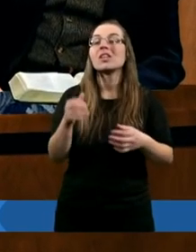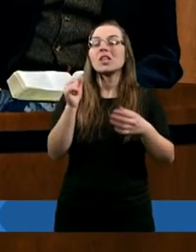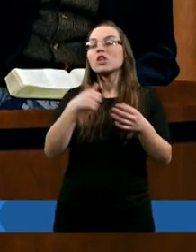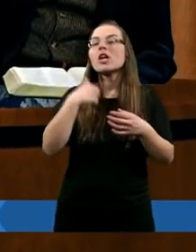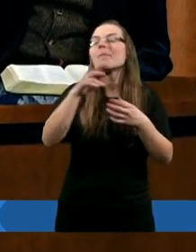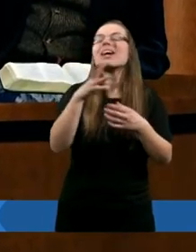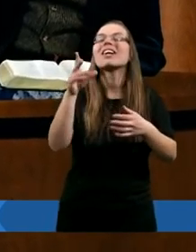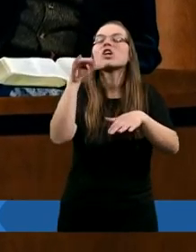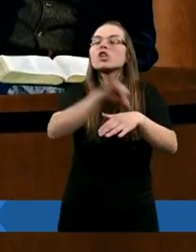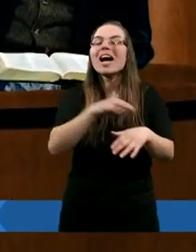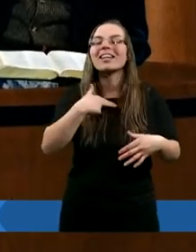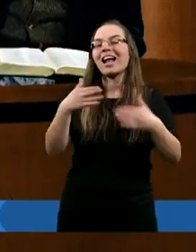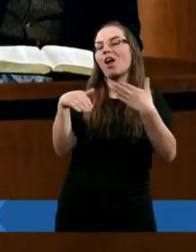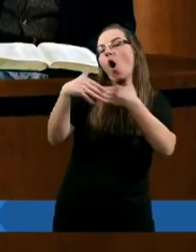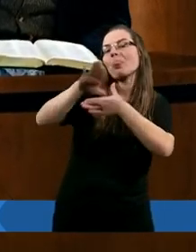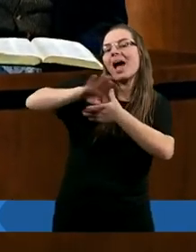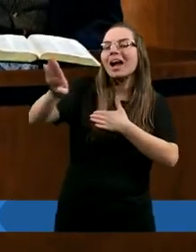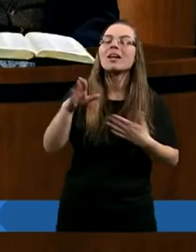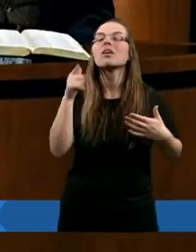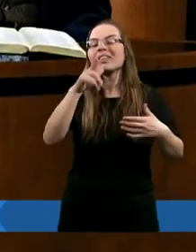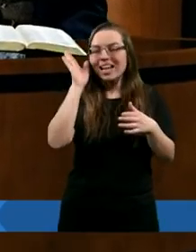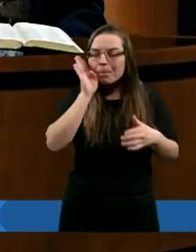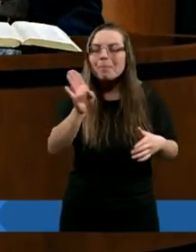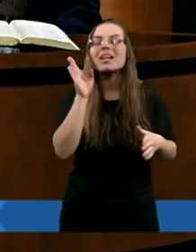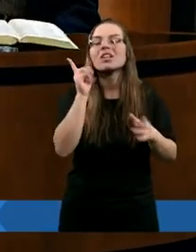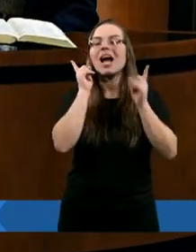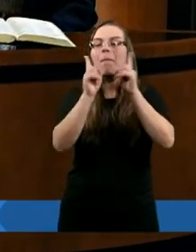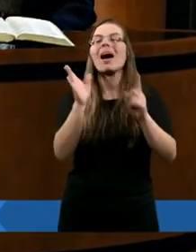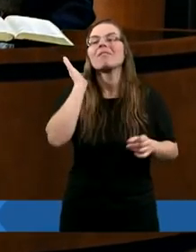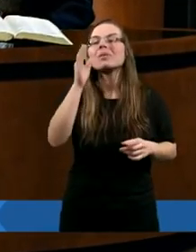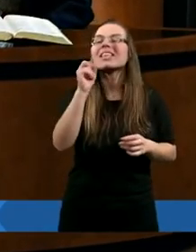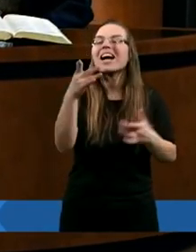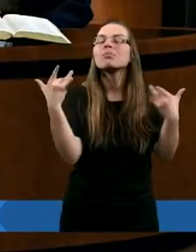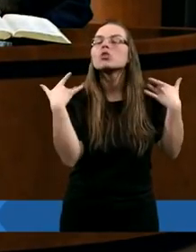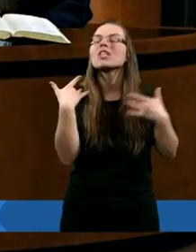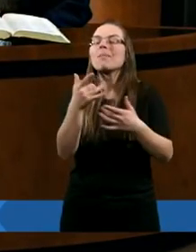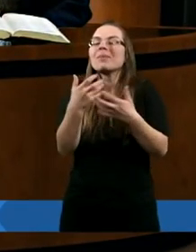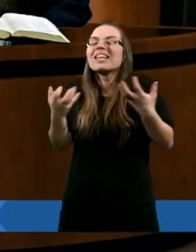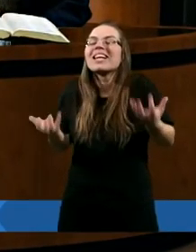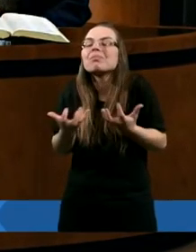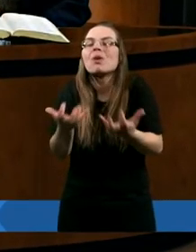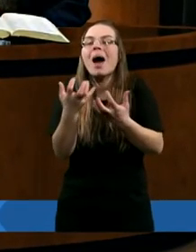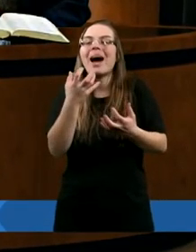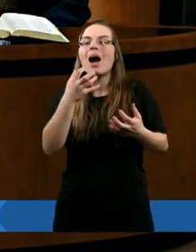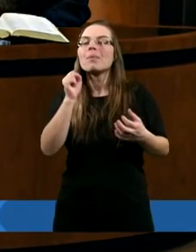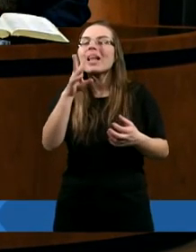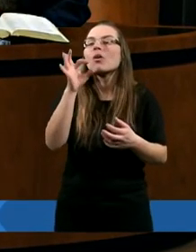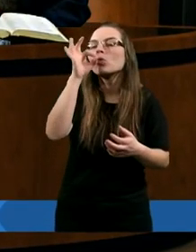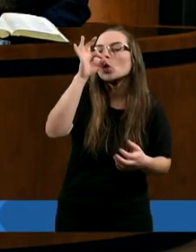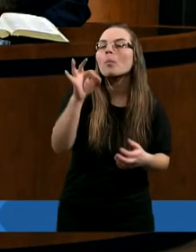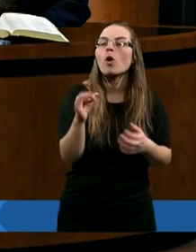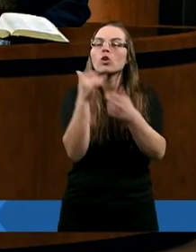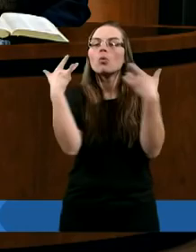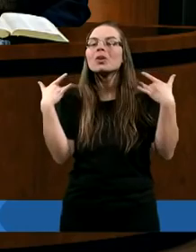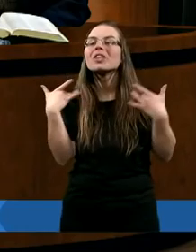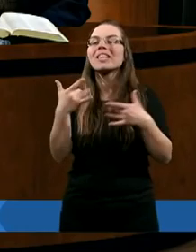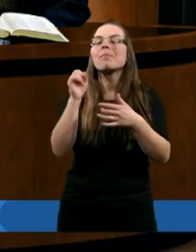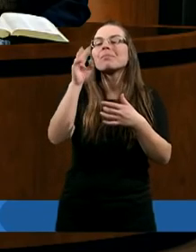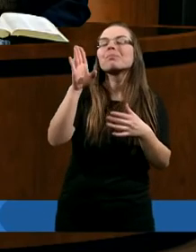nam obrzydł. I wtedy naprawdę będziemy właśnie brzydzić się takim życiem, takim sposobem myślenia, takim życiem